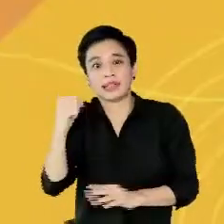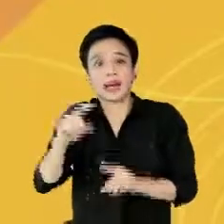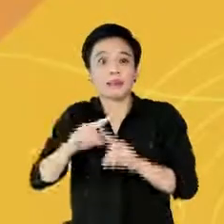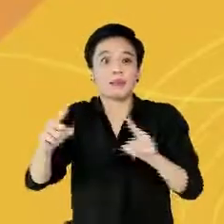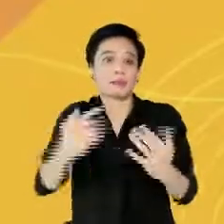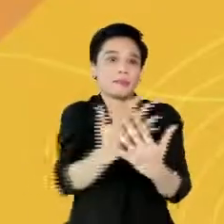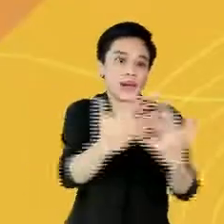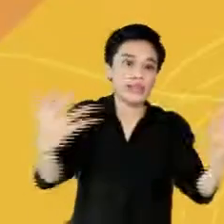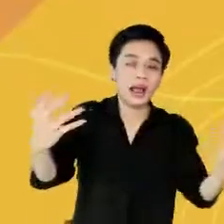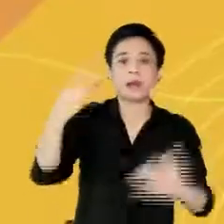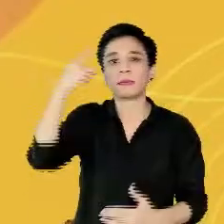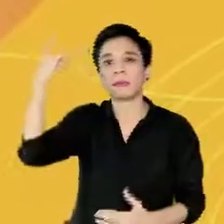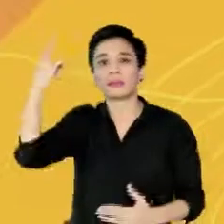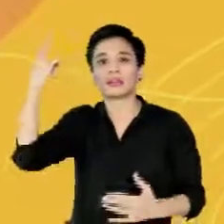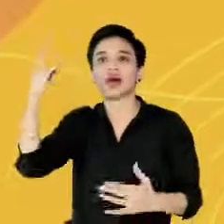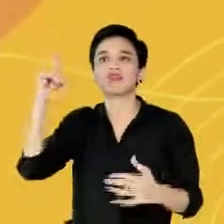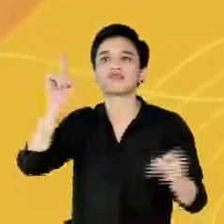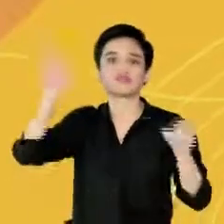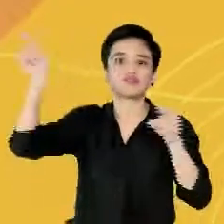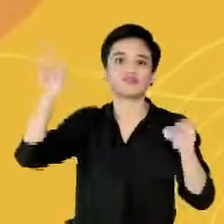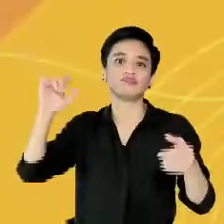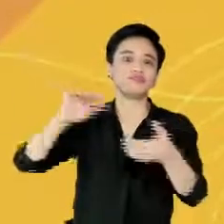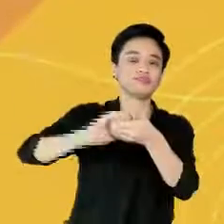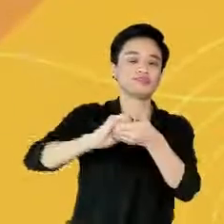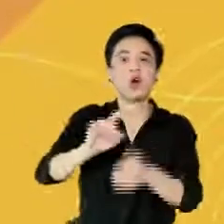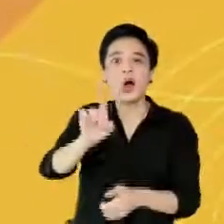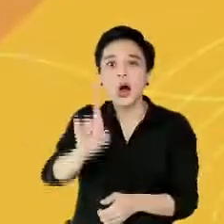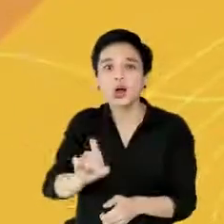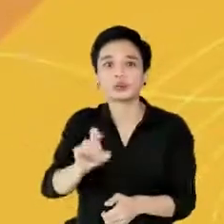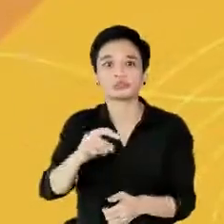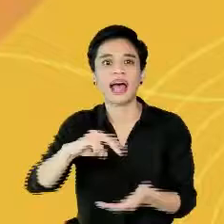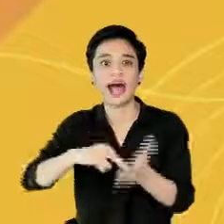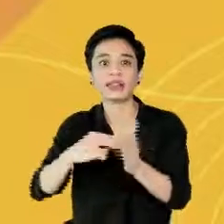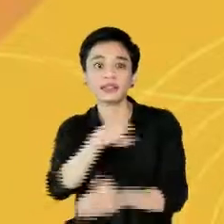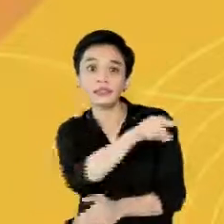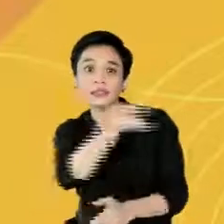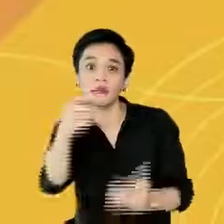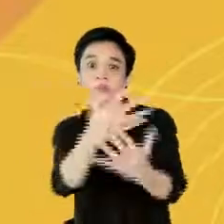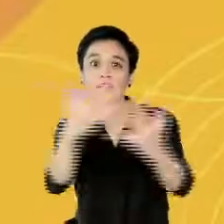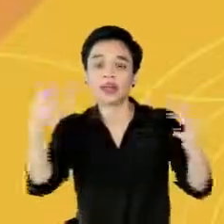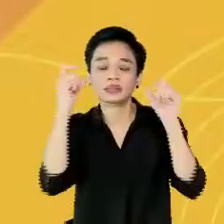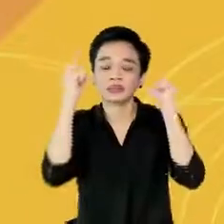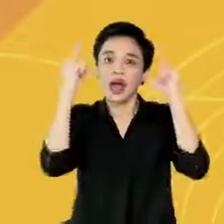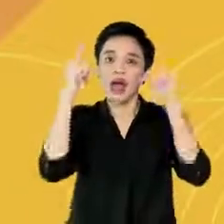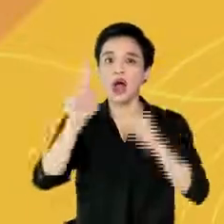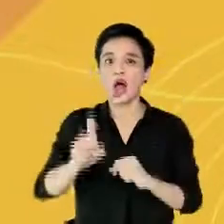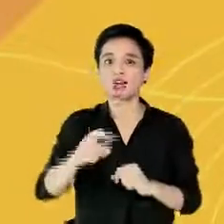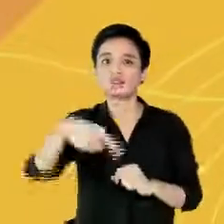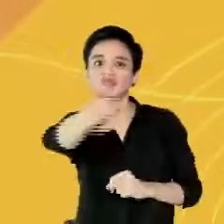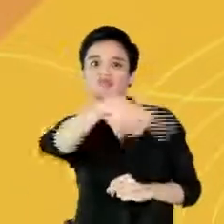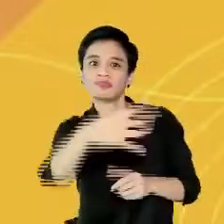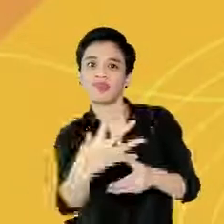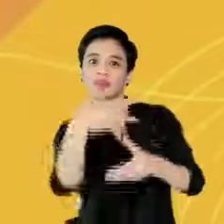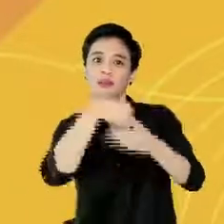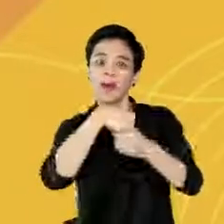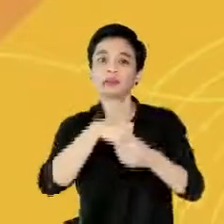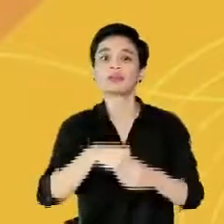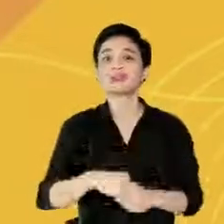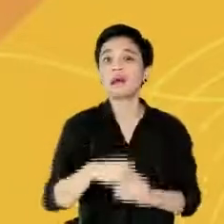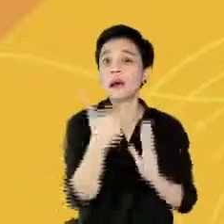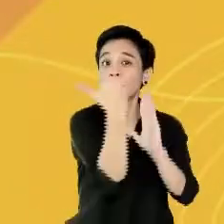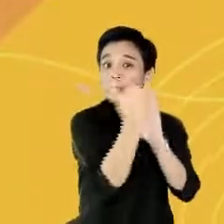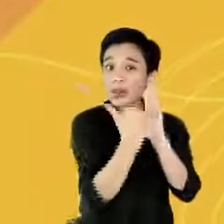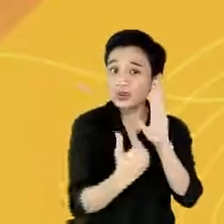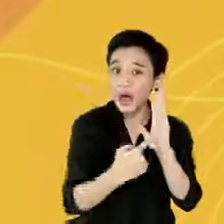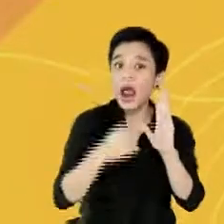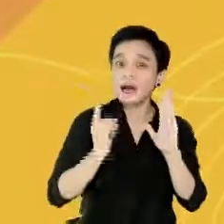Dewi yang kita keluarkan melalui penguatan peran masyarakat ah perpus sejajar terus kemudian